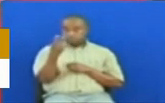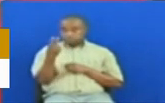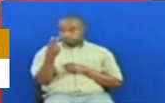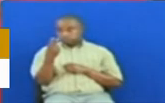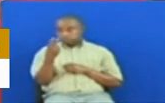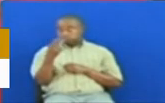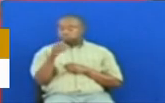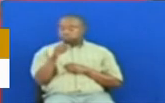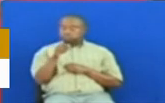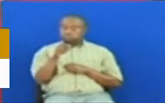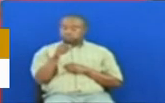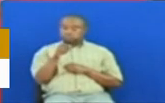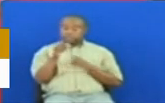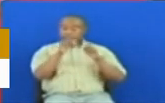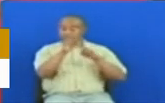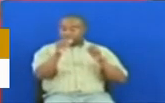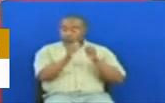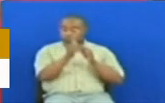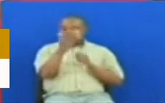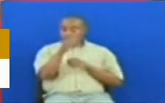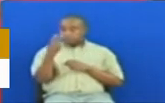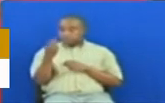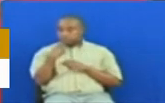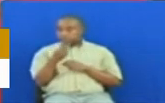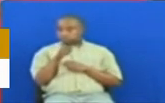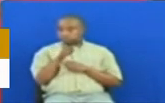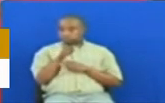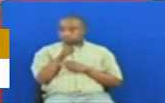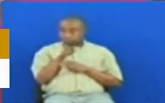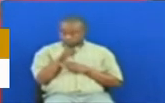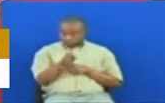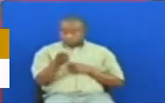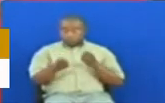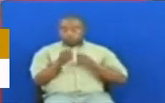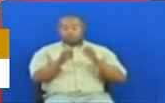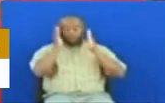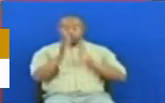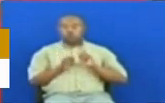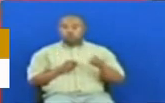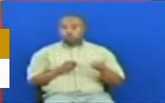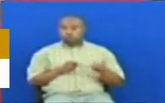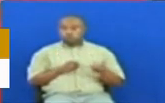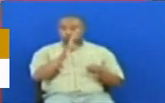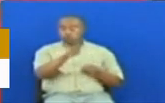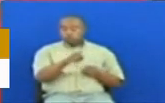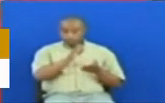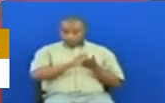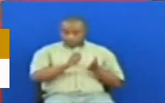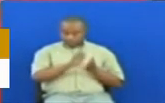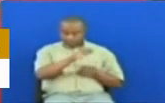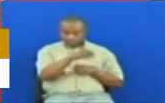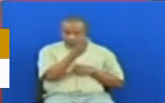Kwamba hapa ilivyoandikwa kwamba the director general and deputy director general watahold office kwa 3